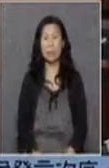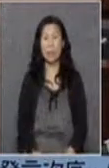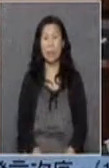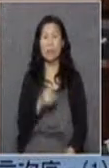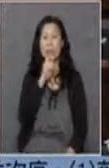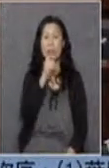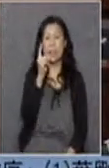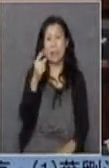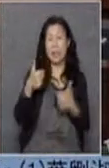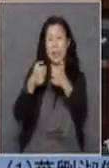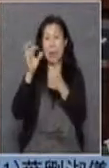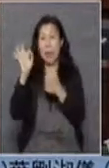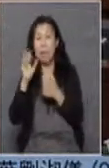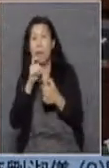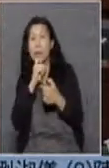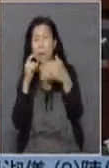身申請表是有